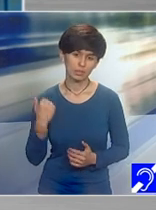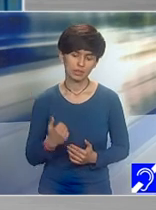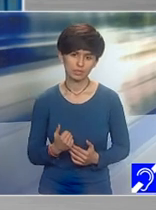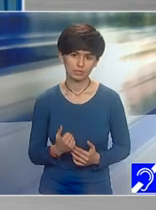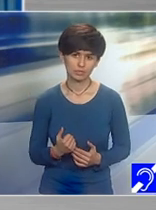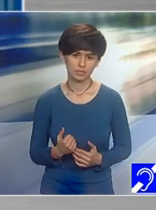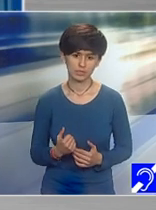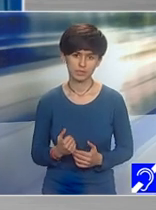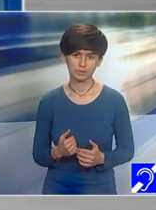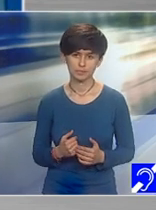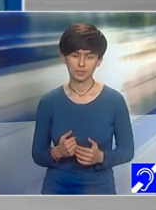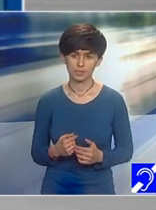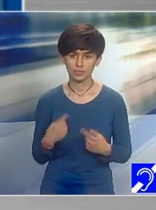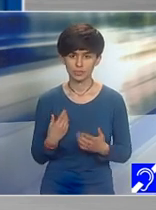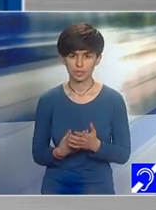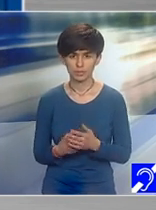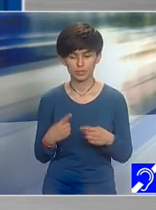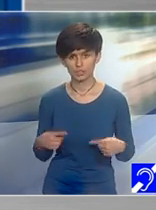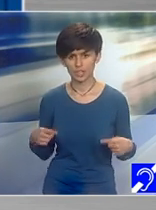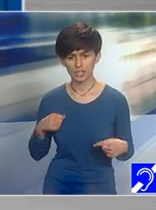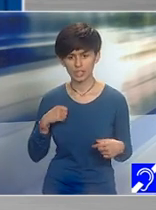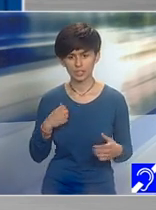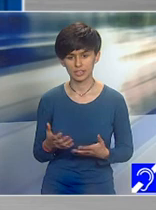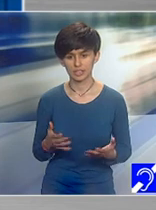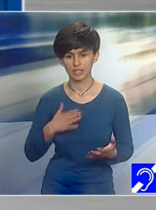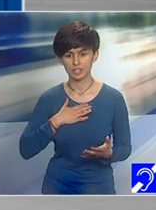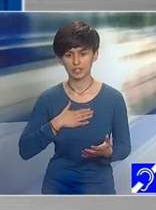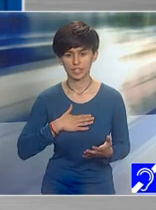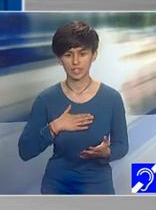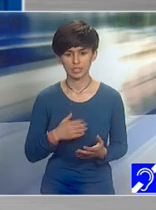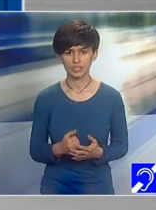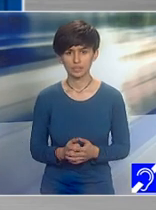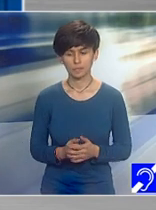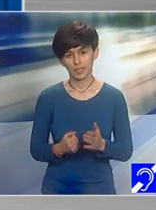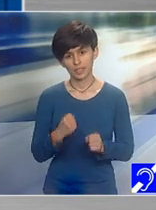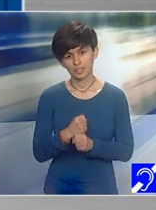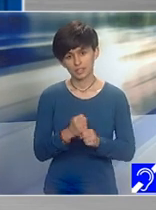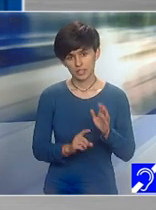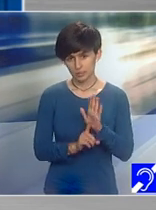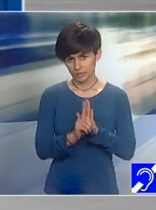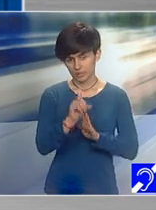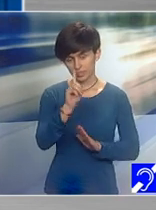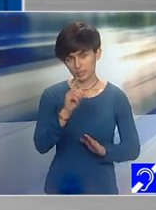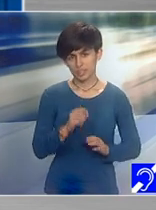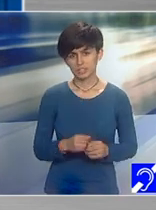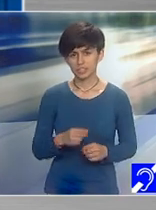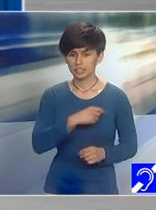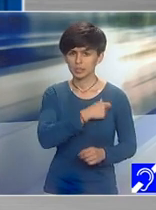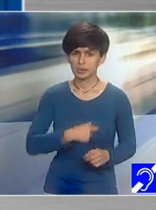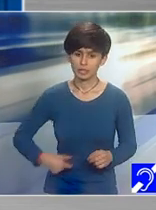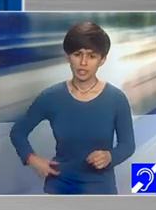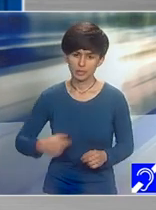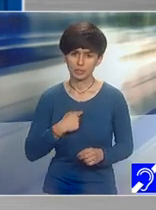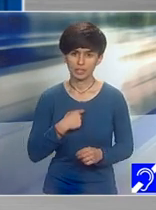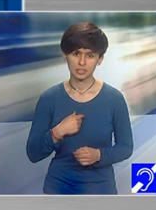dar pentru fiecare tânăr, dacă dorește să facă performanță, primăria poate să asigure o masă sau poate chiar și